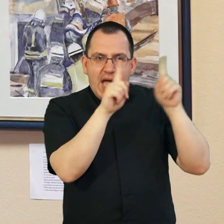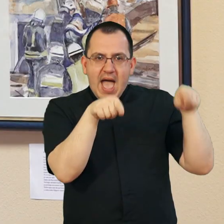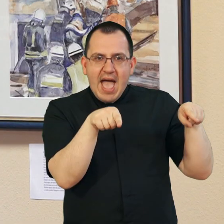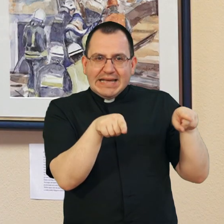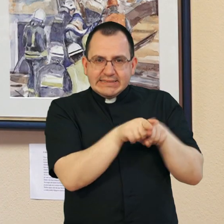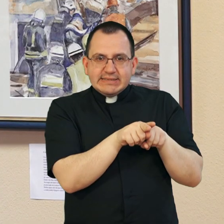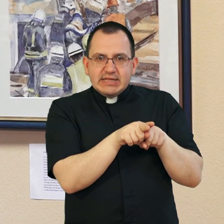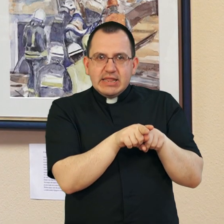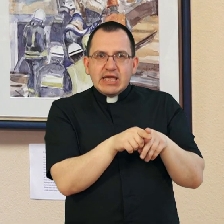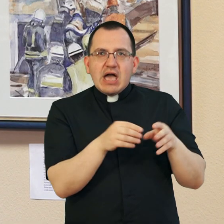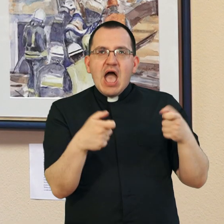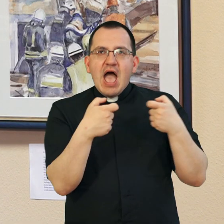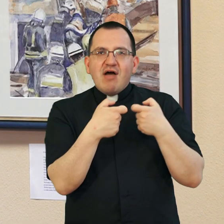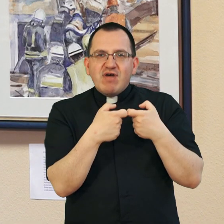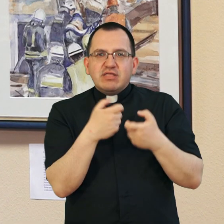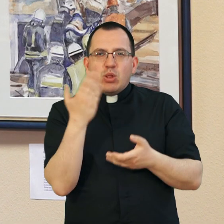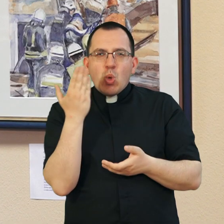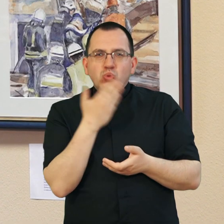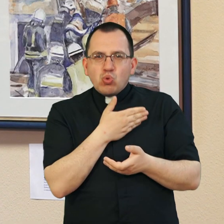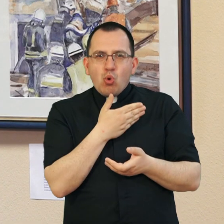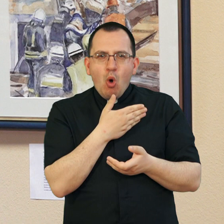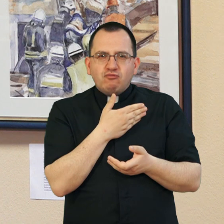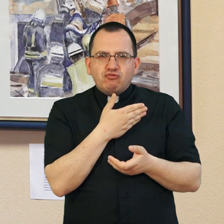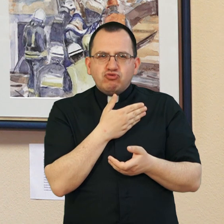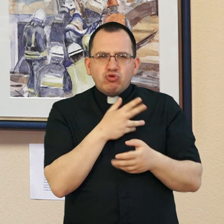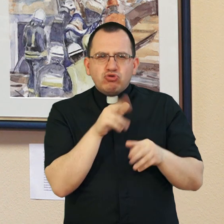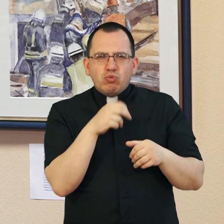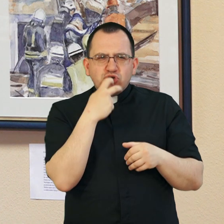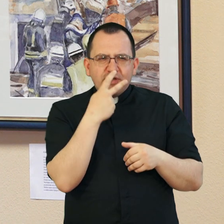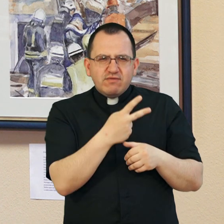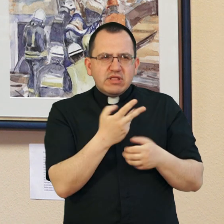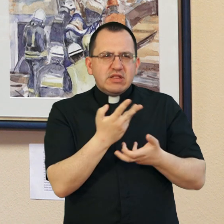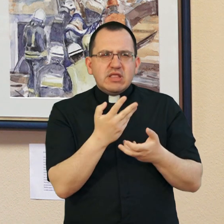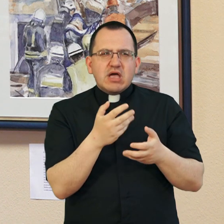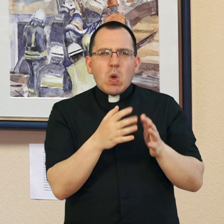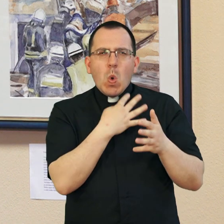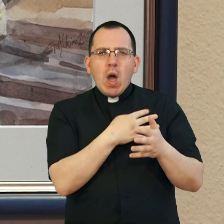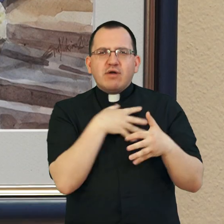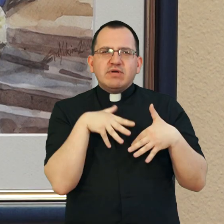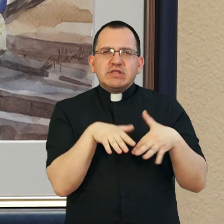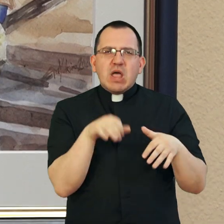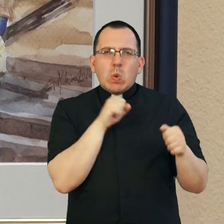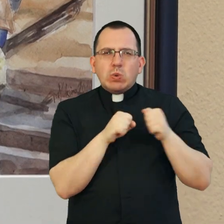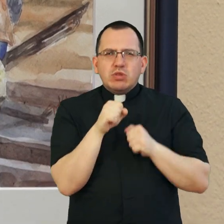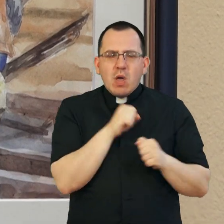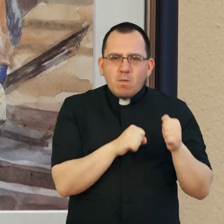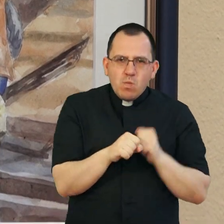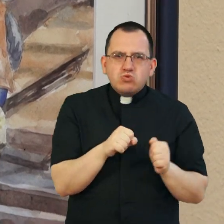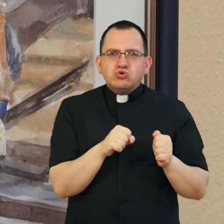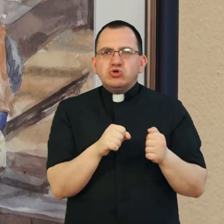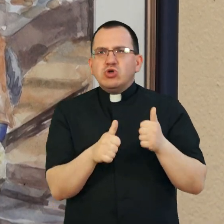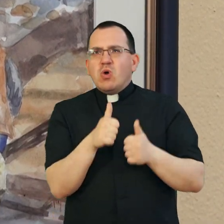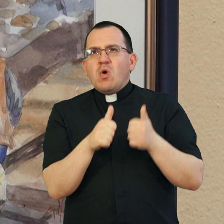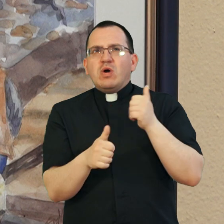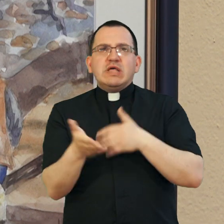tematike, prije svega posvećene stradanjima hrvatskog naroda, svime onome što se događalo ili se dogodilo u